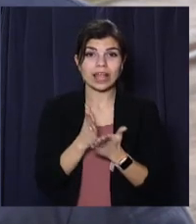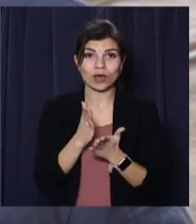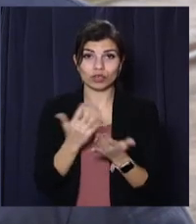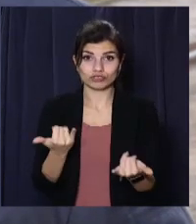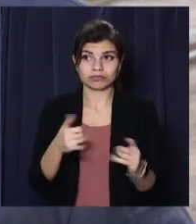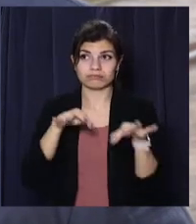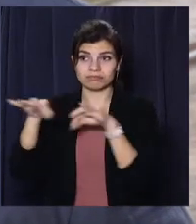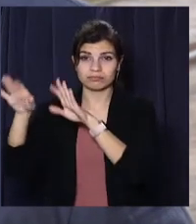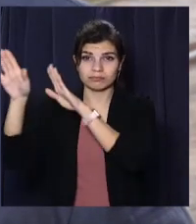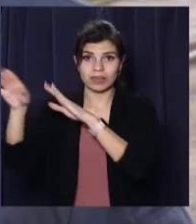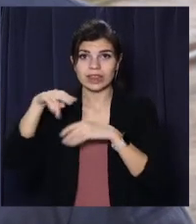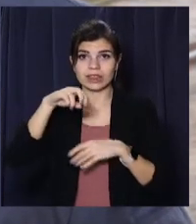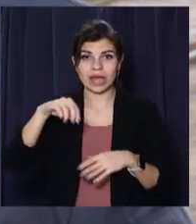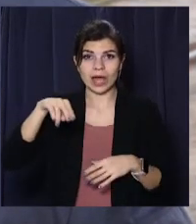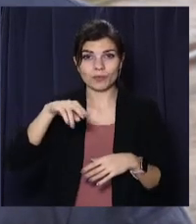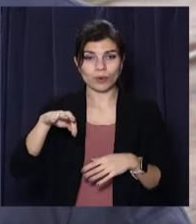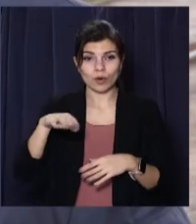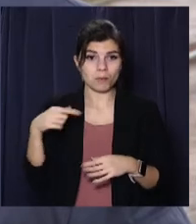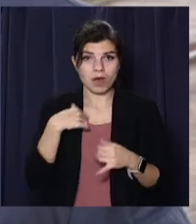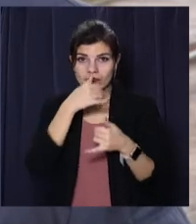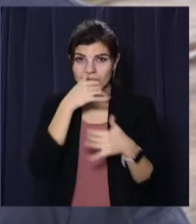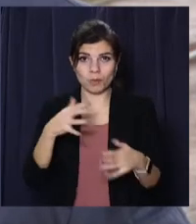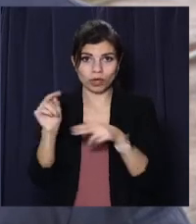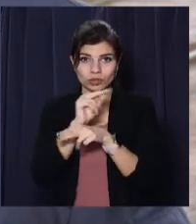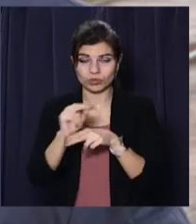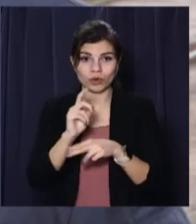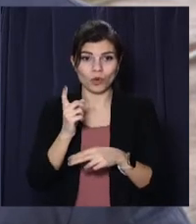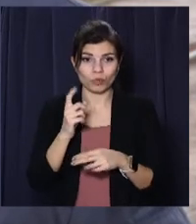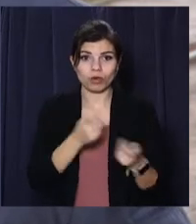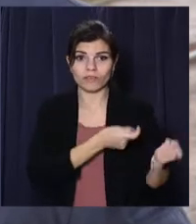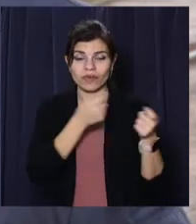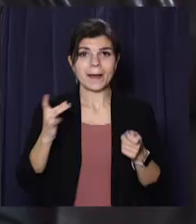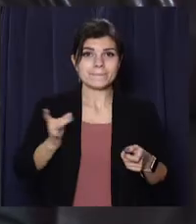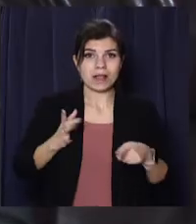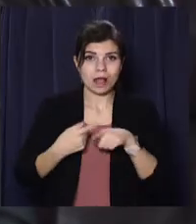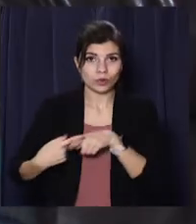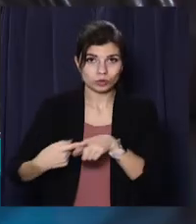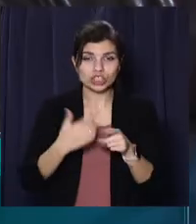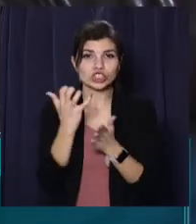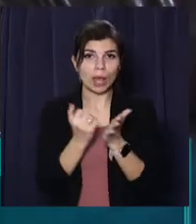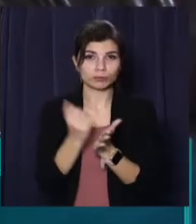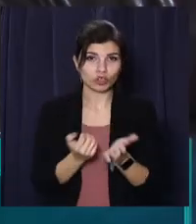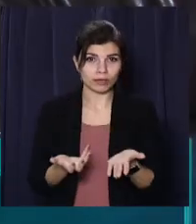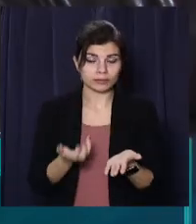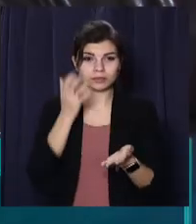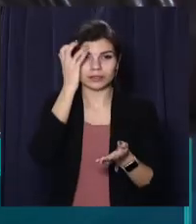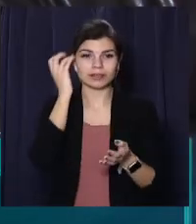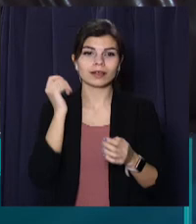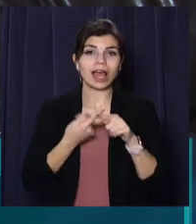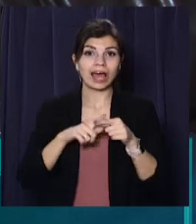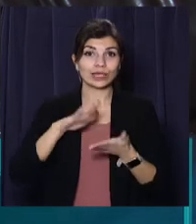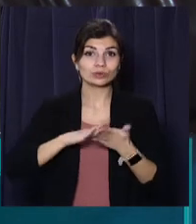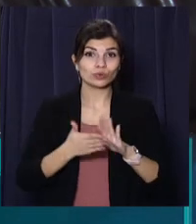депо, значить, його ми не можемо отремонтувати, тому що везу з Білорусі запчасті. Ці ситуації, вони